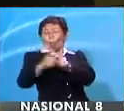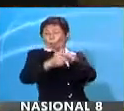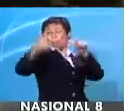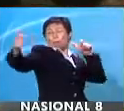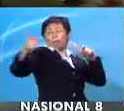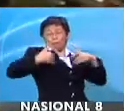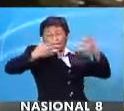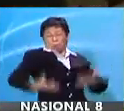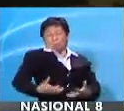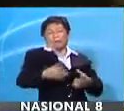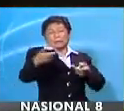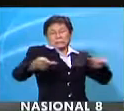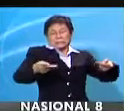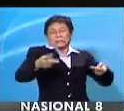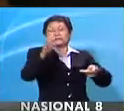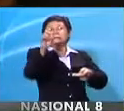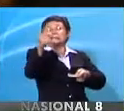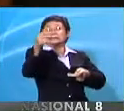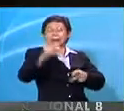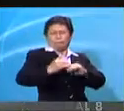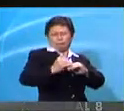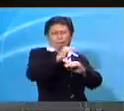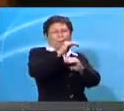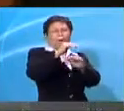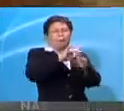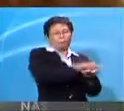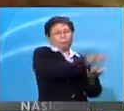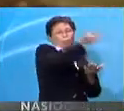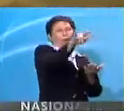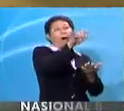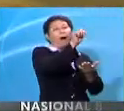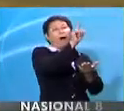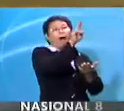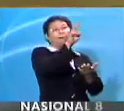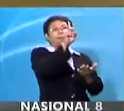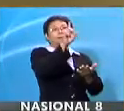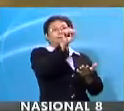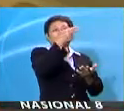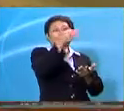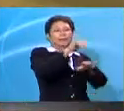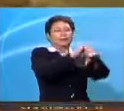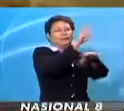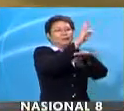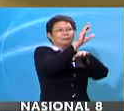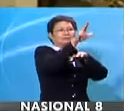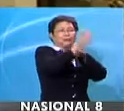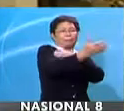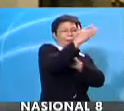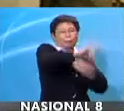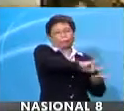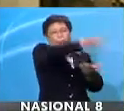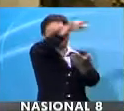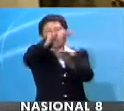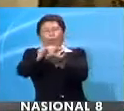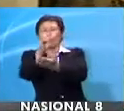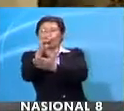memiliki berat sebuah kereta sedan, berlepas dari Abu Dhabi pada Isnin 6.30 pagi dan mendarat di Muscat,